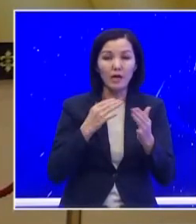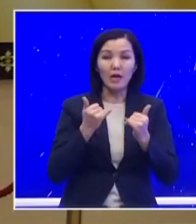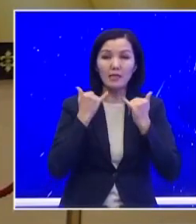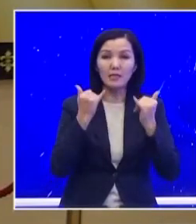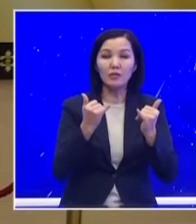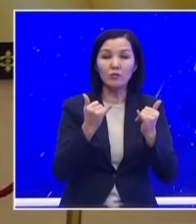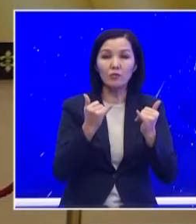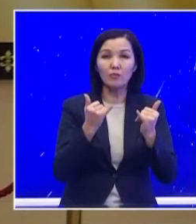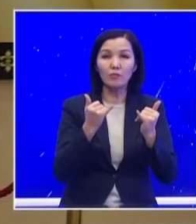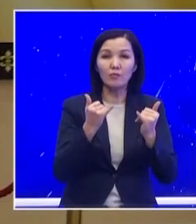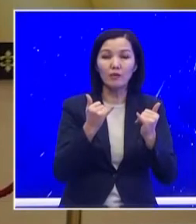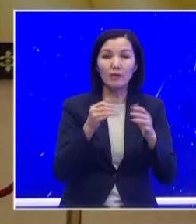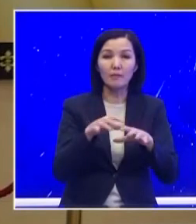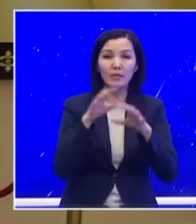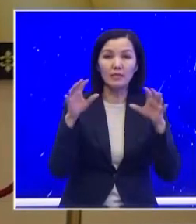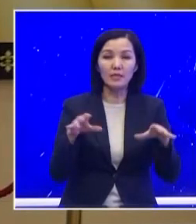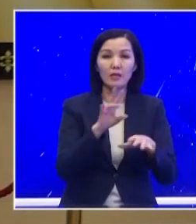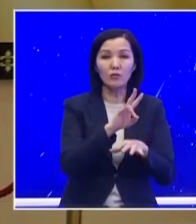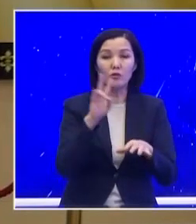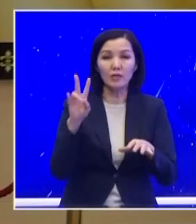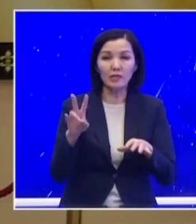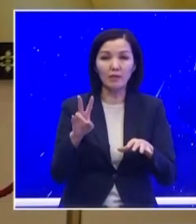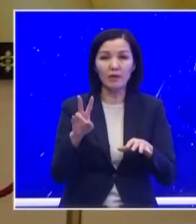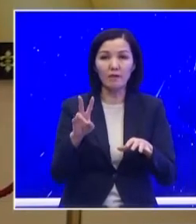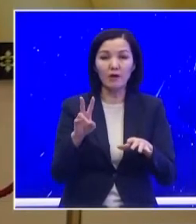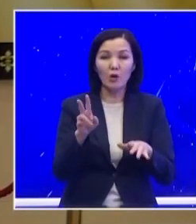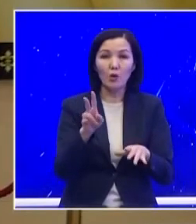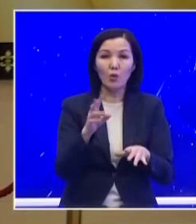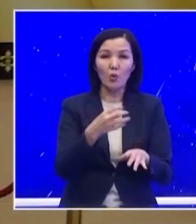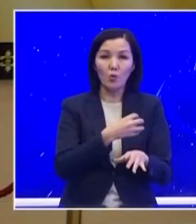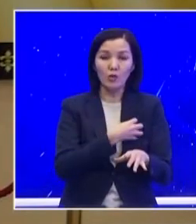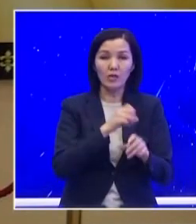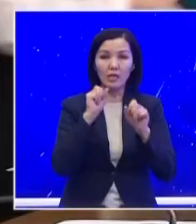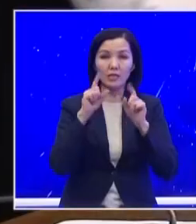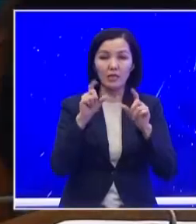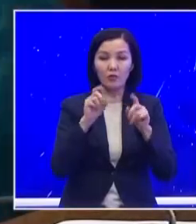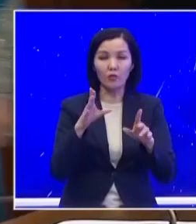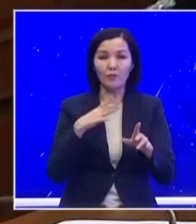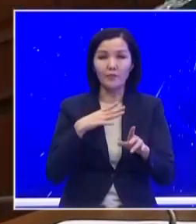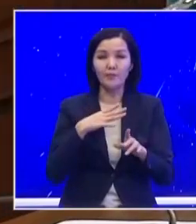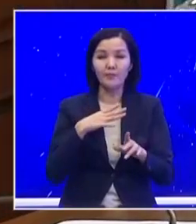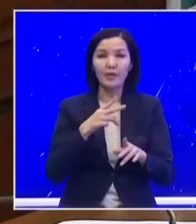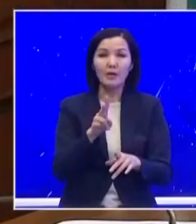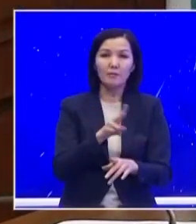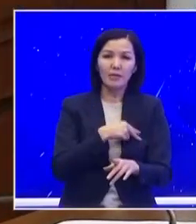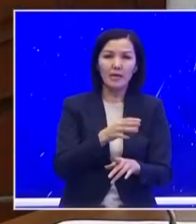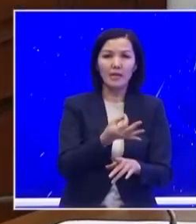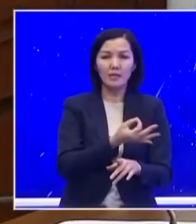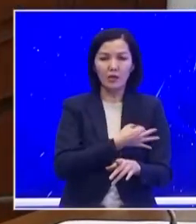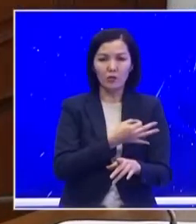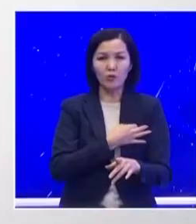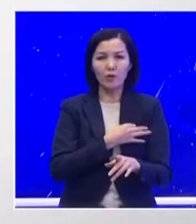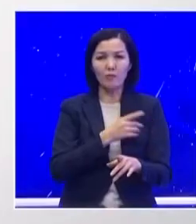председателем Нурсултан Абишевич Назарбаевым, был оценен вот в виде ордена, золотого ордена. Всего медалями, нагрудными знаками,